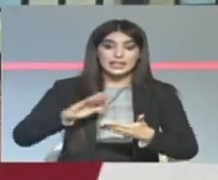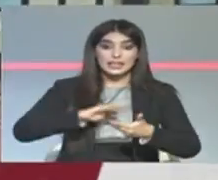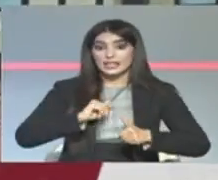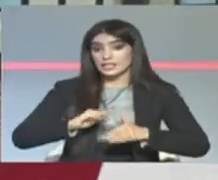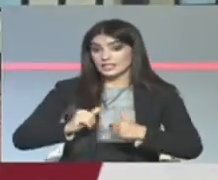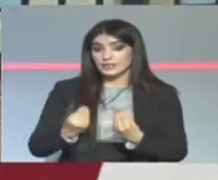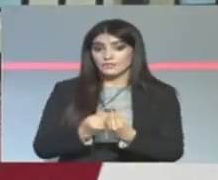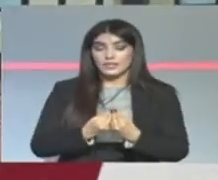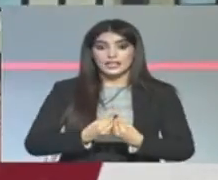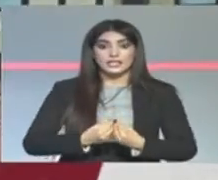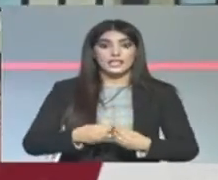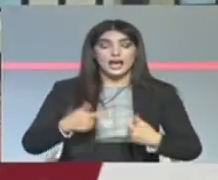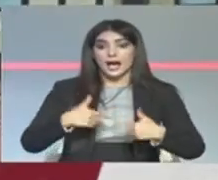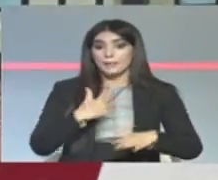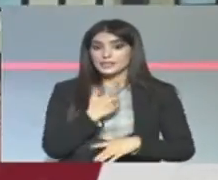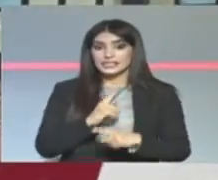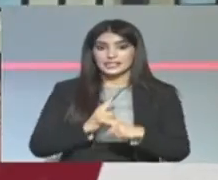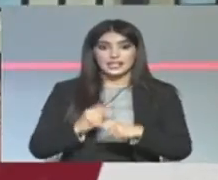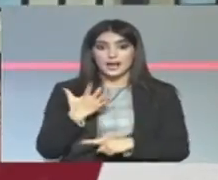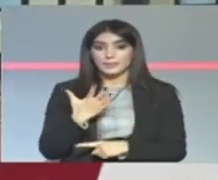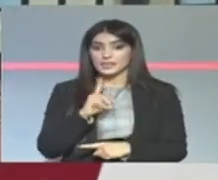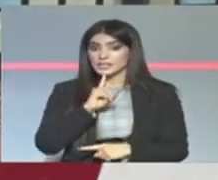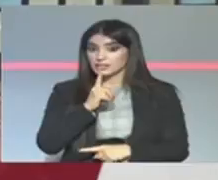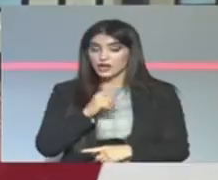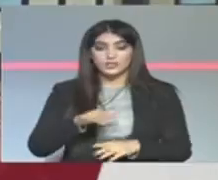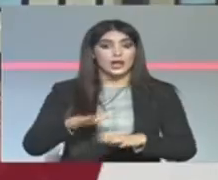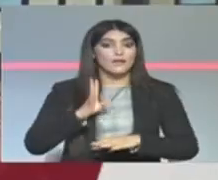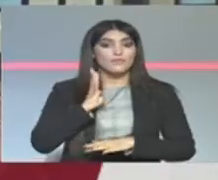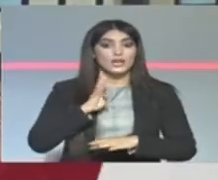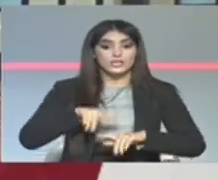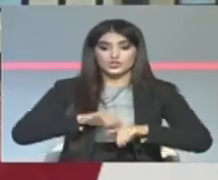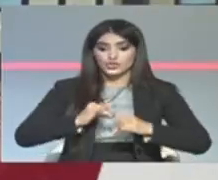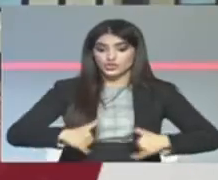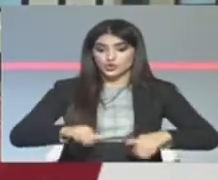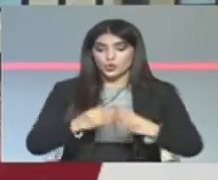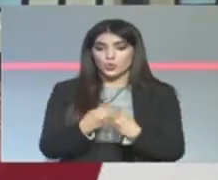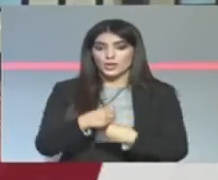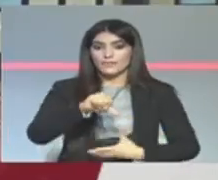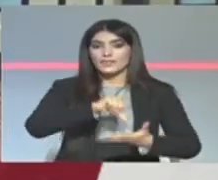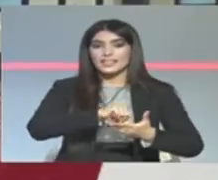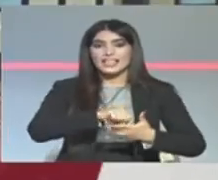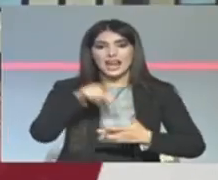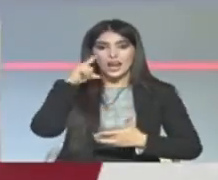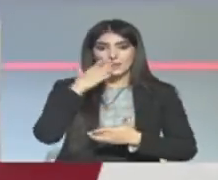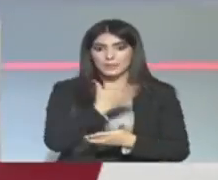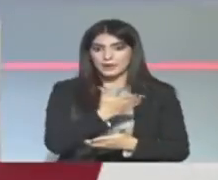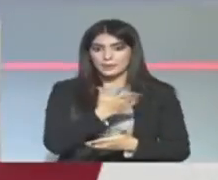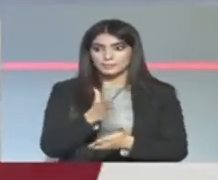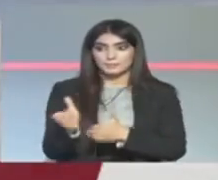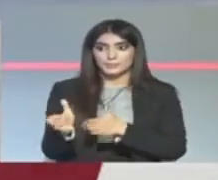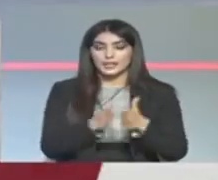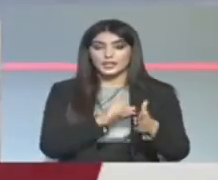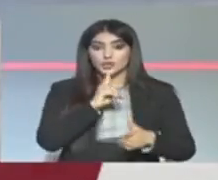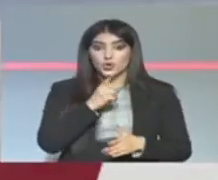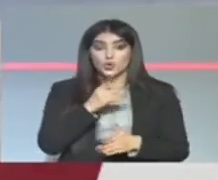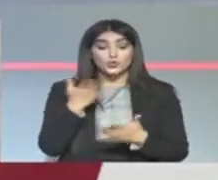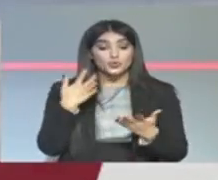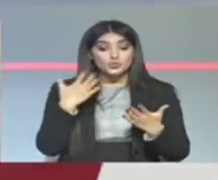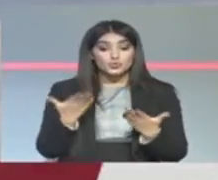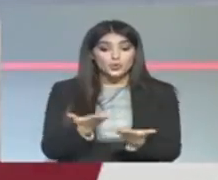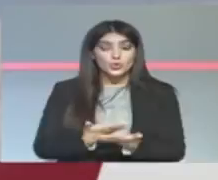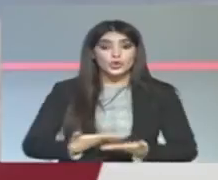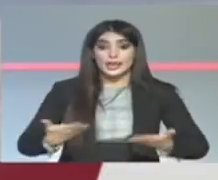المشتركه خمسه سته خمسه وذلك في ختام اجتماعها امس في سرت اه نحن نرى ان بالطبع هذه الاجواء